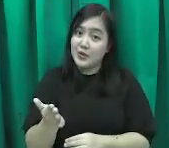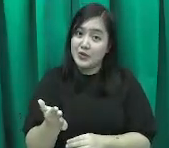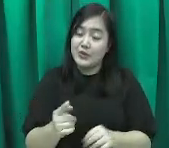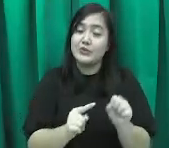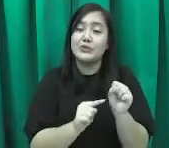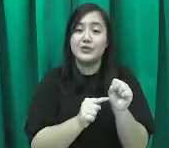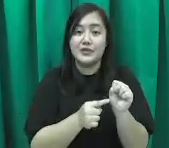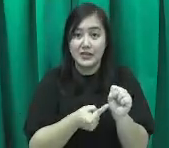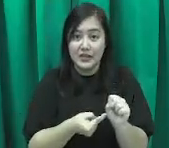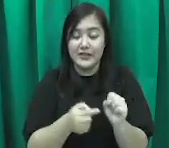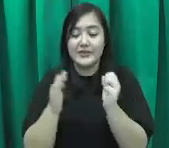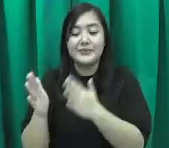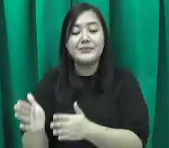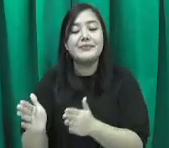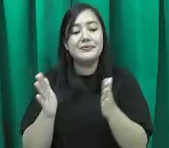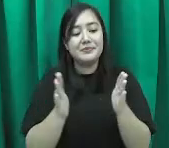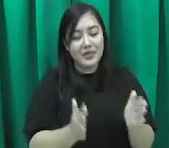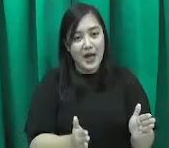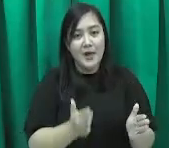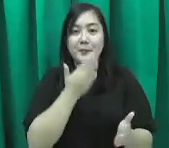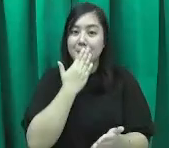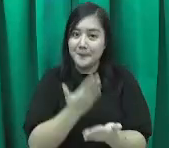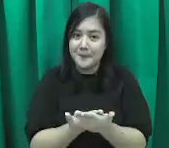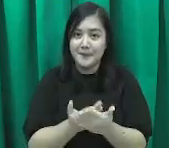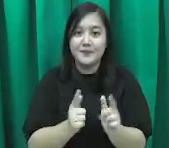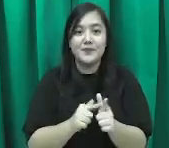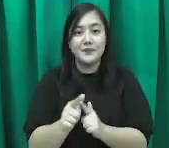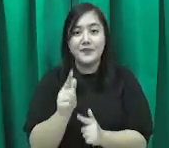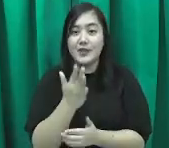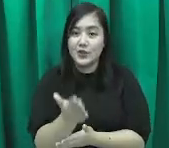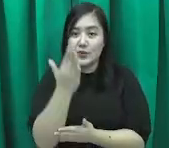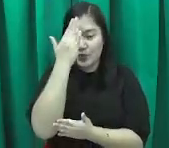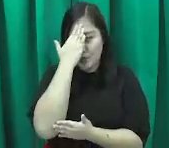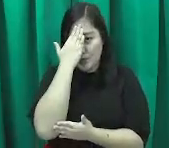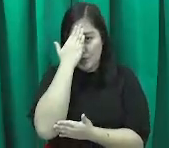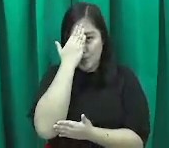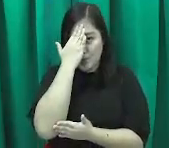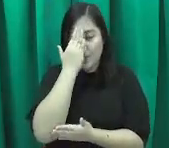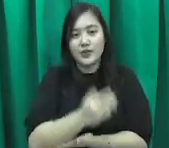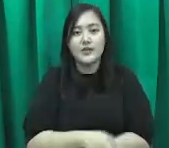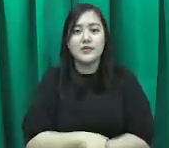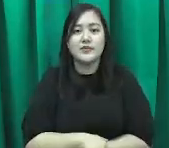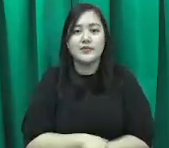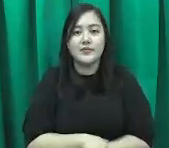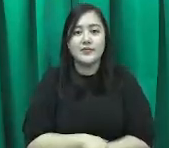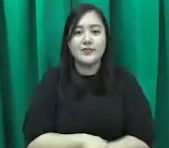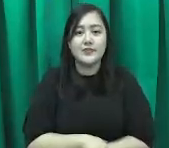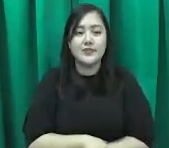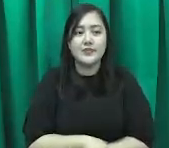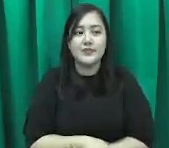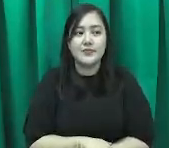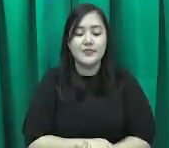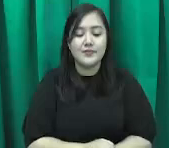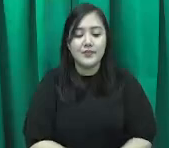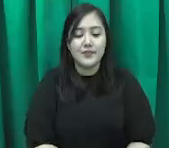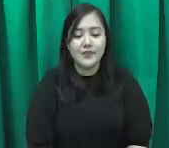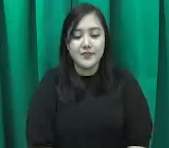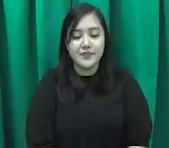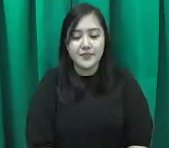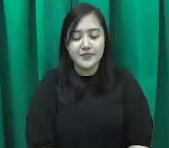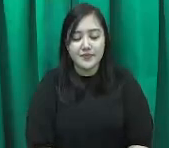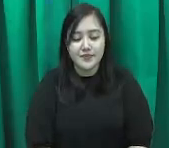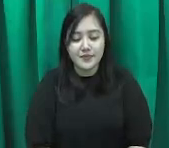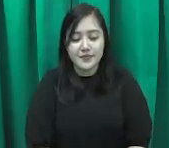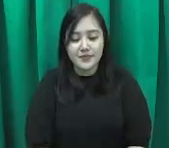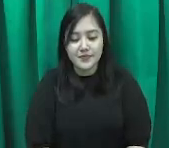mo na, alam nyo na ngayon kung ano ang talagang plano ninyo at yung direksyon ninyo. May nakaka-relate dito. Hindi kayo magsisisihan. Basahin